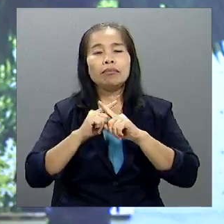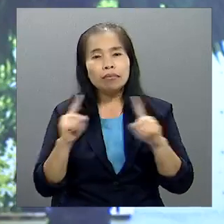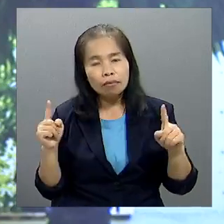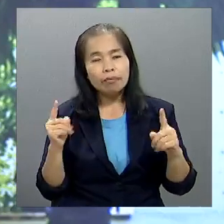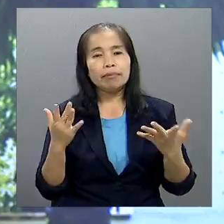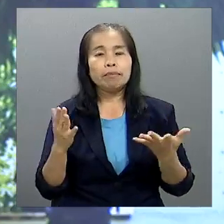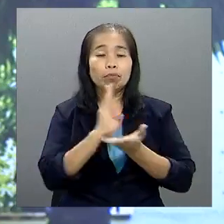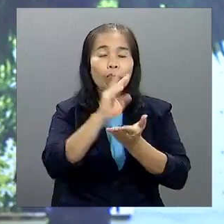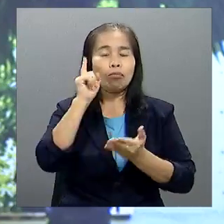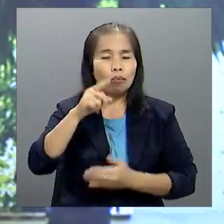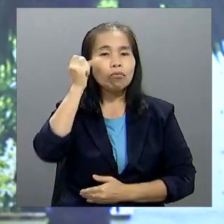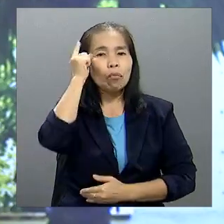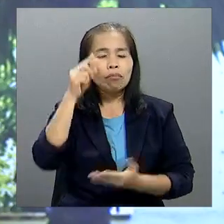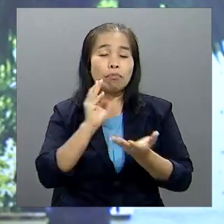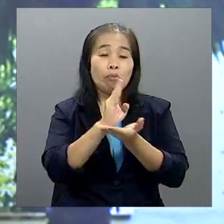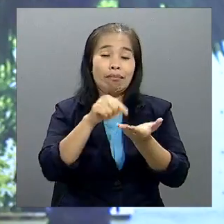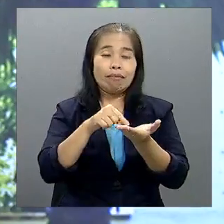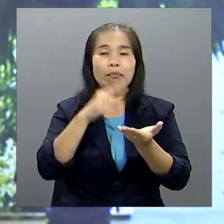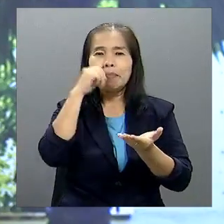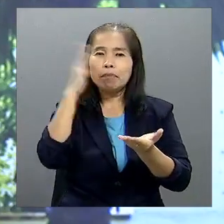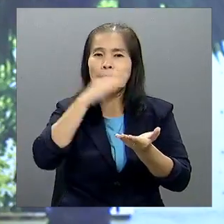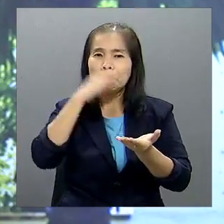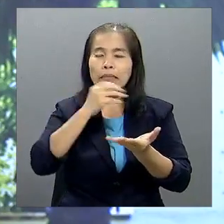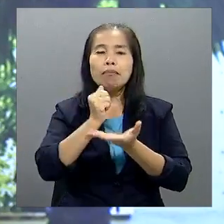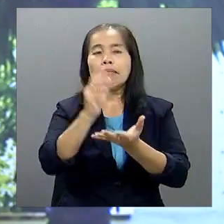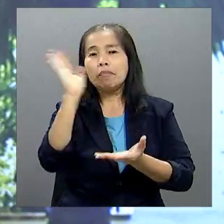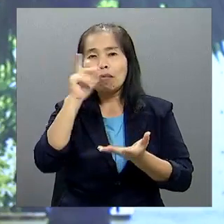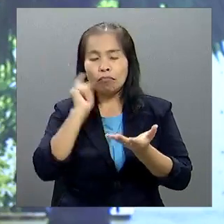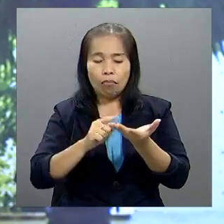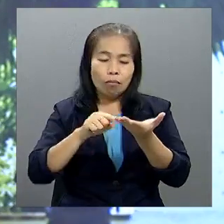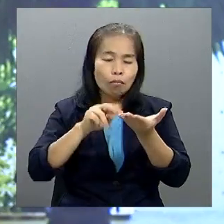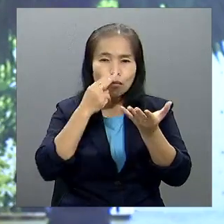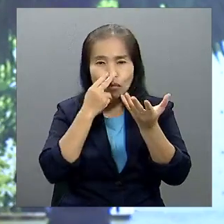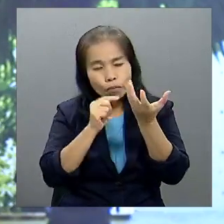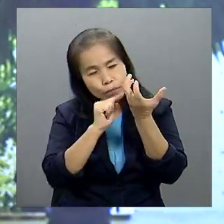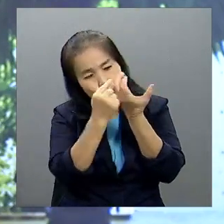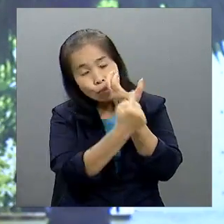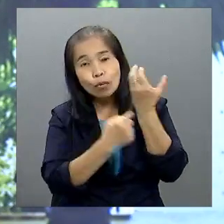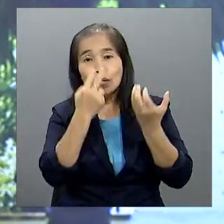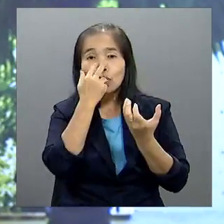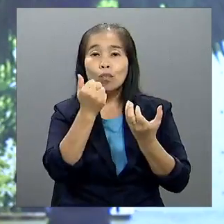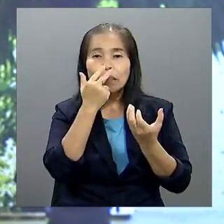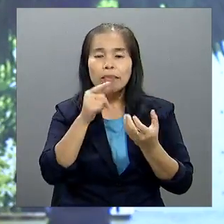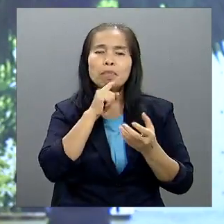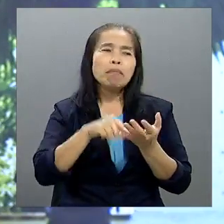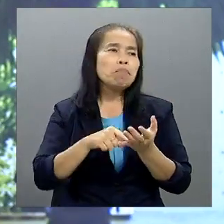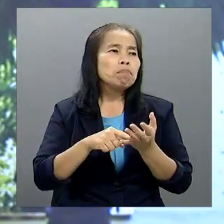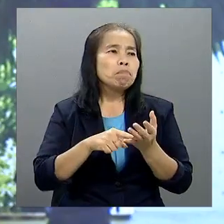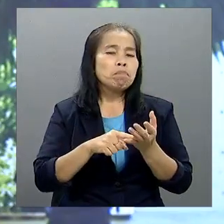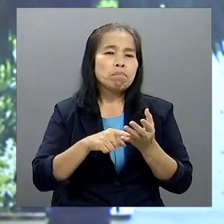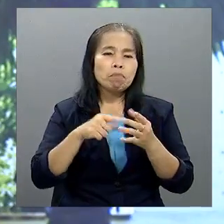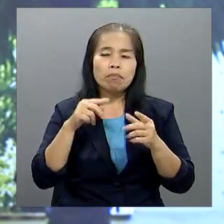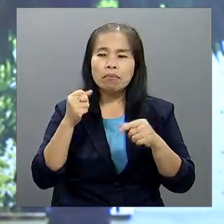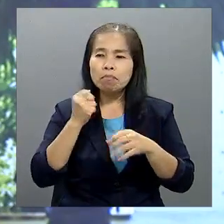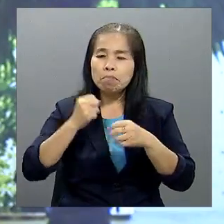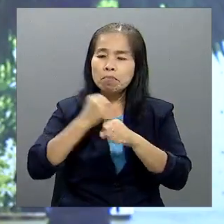ว่าหนึ่งคือการบริจาคอาหารเนี่ยควรจะต้องเป็นอาหารที่แบบว่าสามารถเอาไปทานได้ง่ายนะคะสองคือว่าต้อง